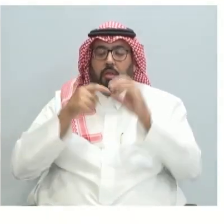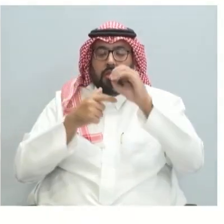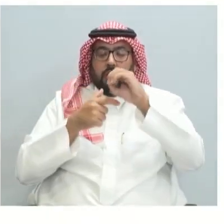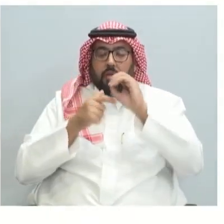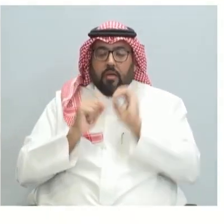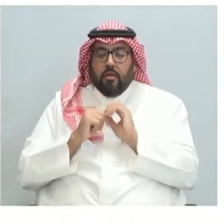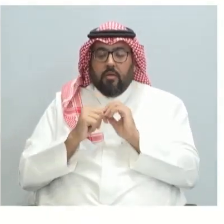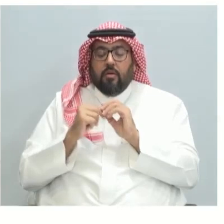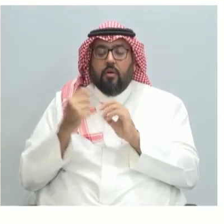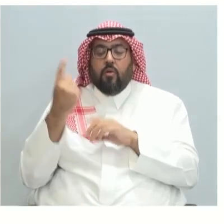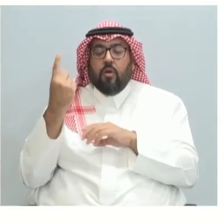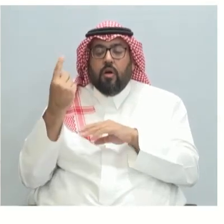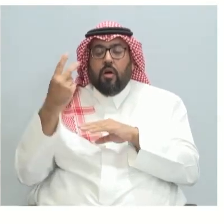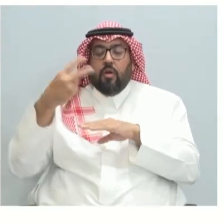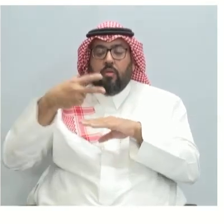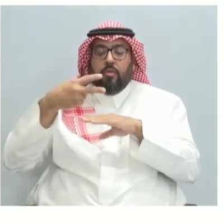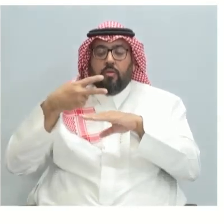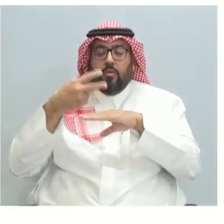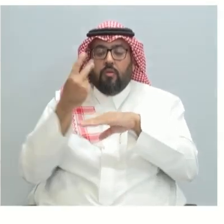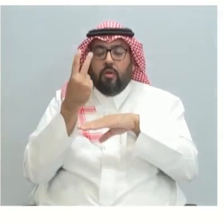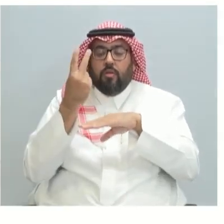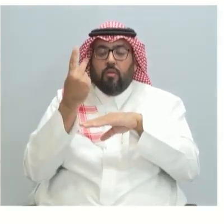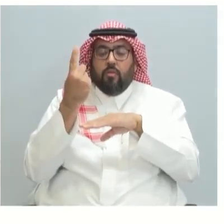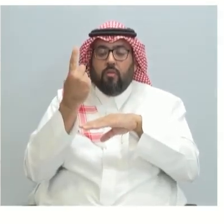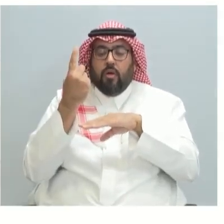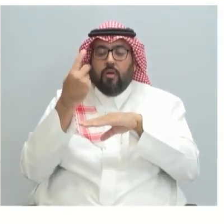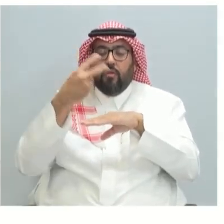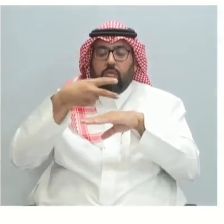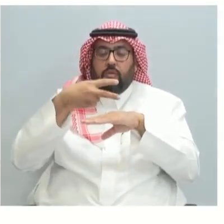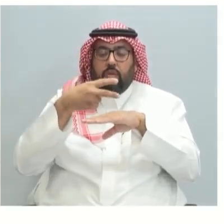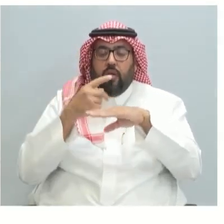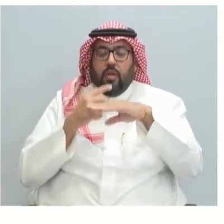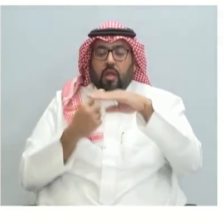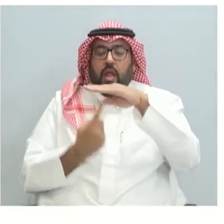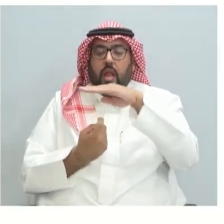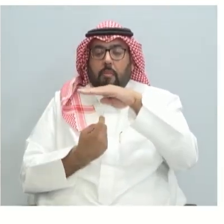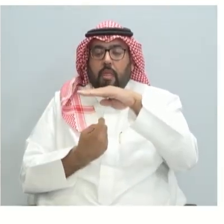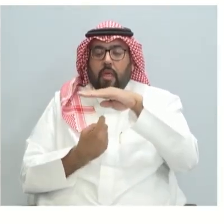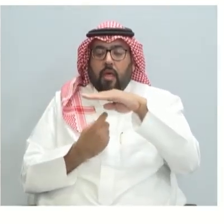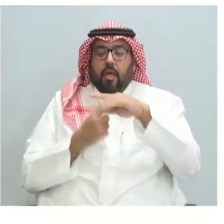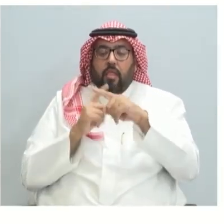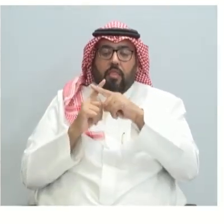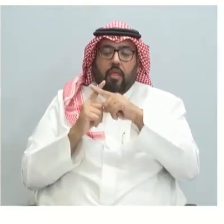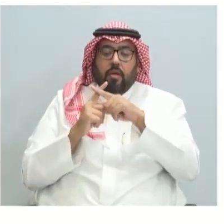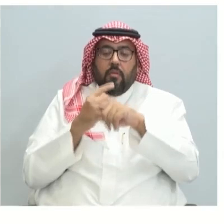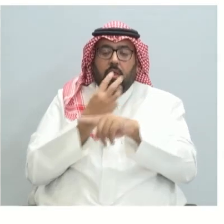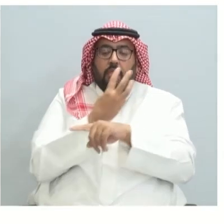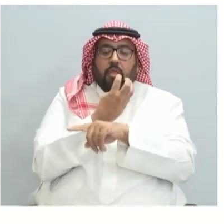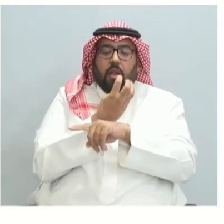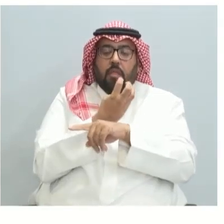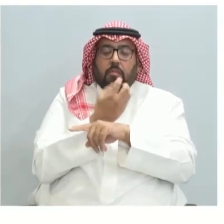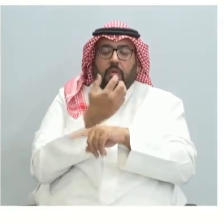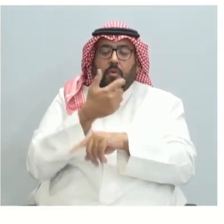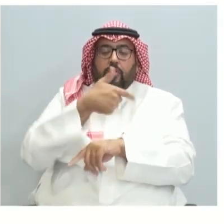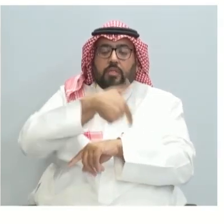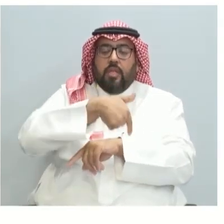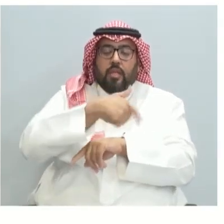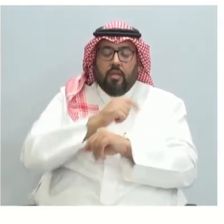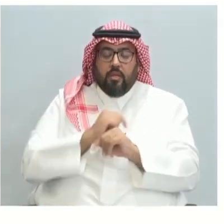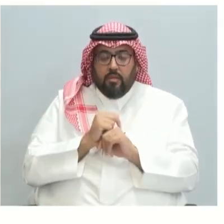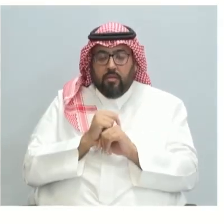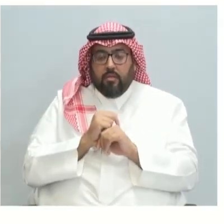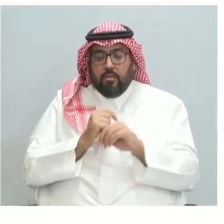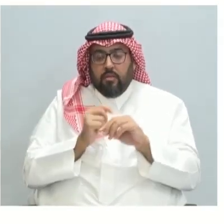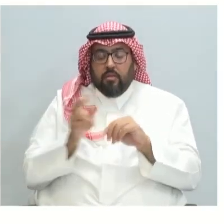21% نكتبها كسر اعتيادي 21 على مئه ونضربها في 360 درجه لكي نوجد زاويه هذا القطاع